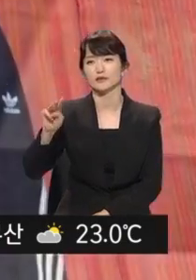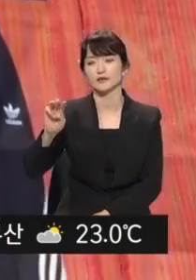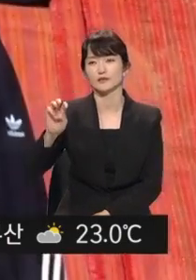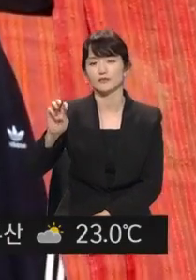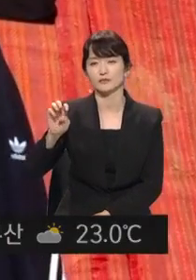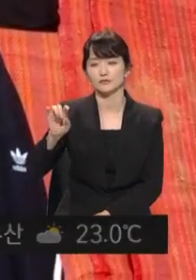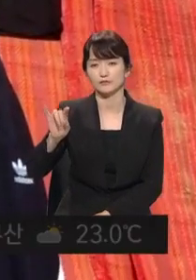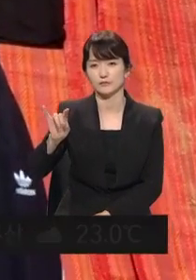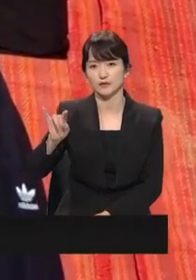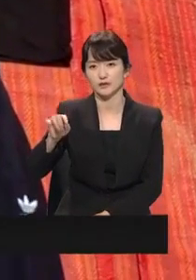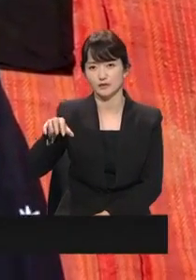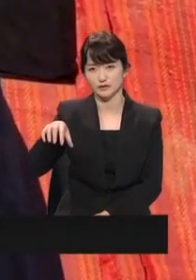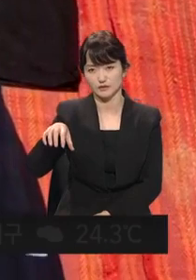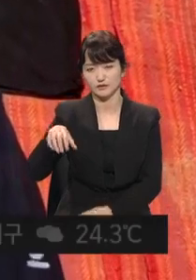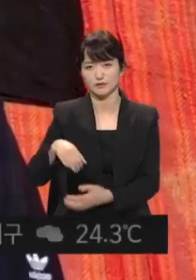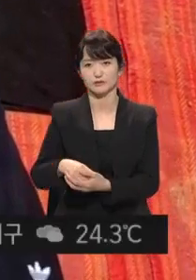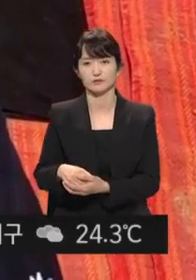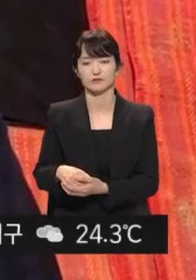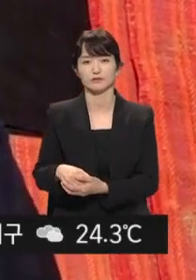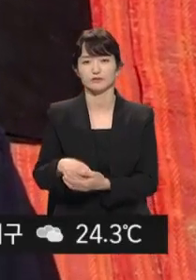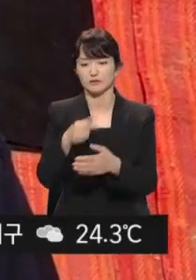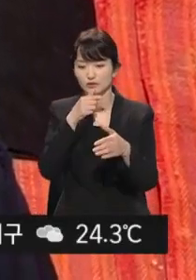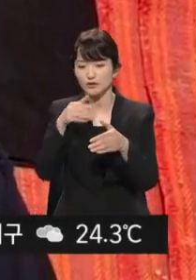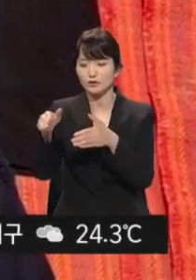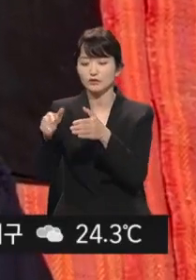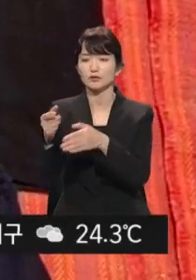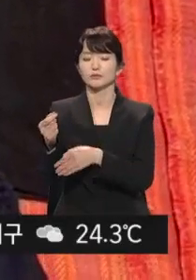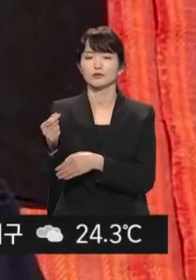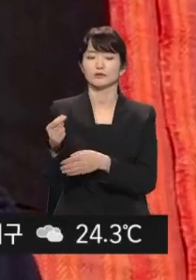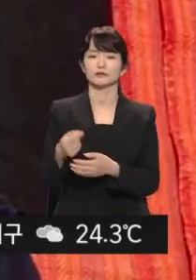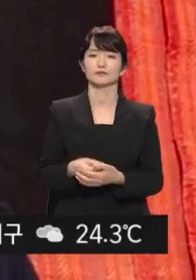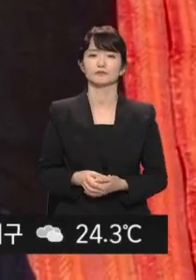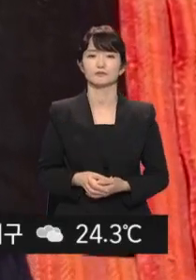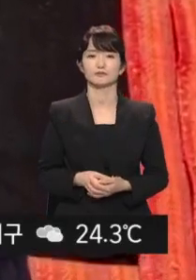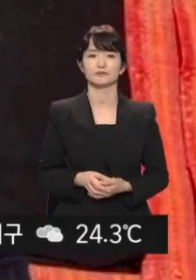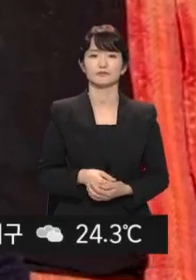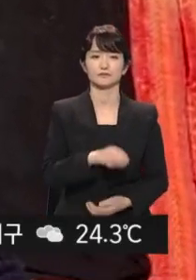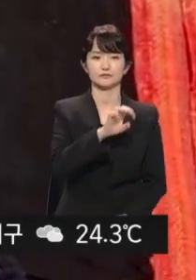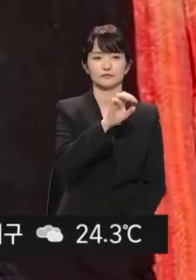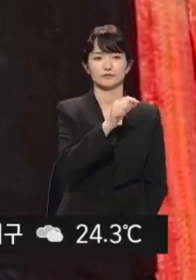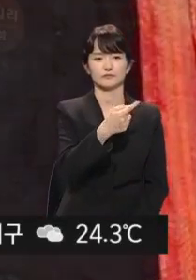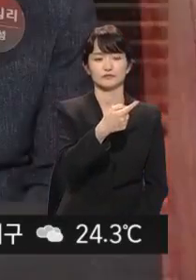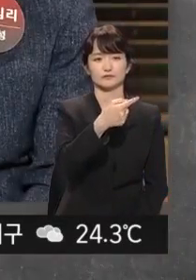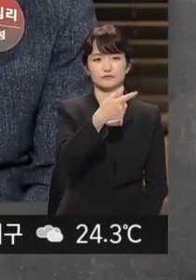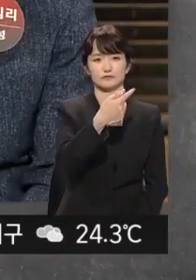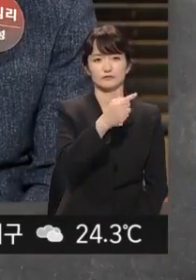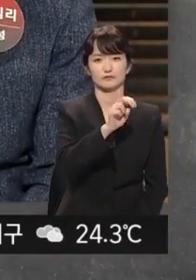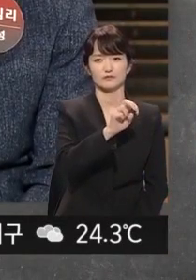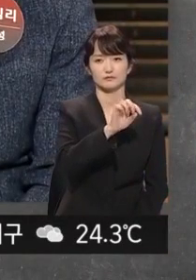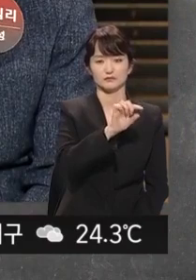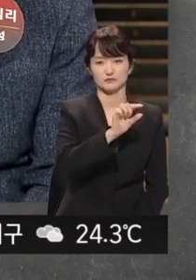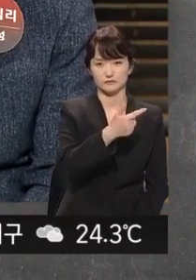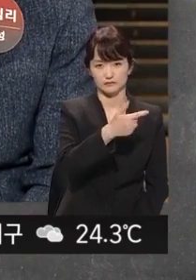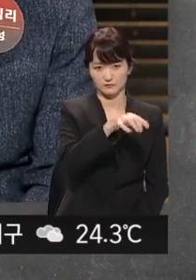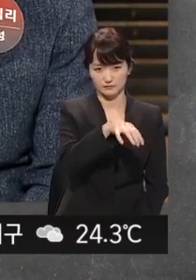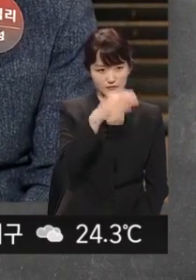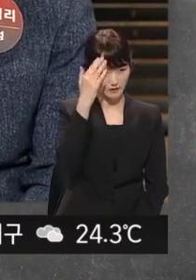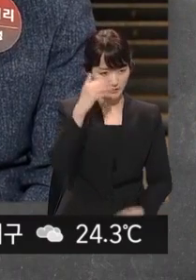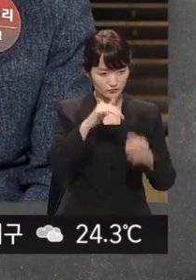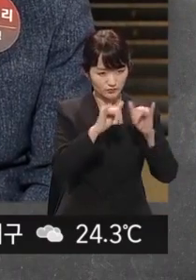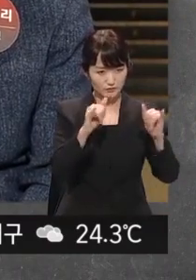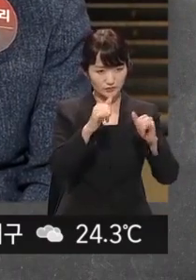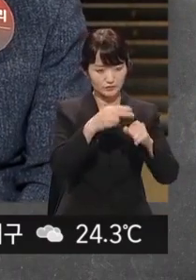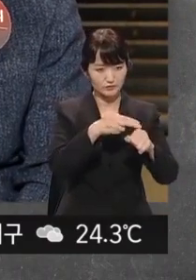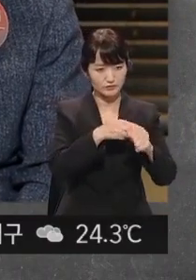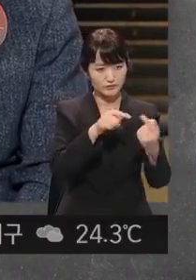자 한국인 여성이 이프놈펜에 이미 한국인 의사들이 운영하는 병원도 있는데